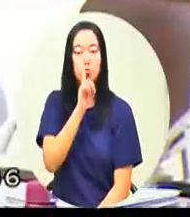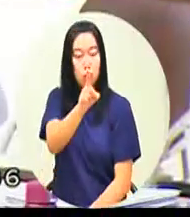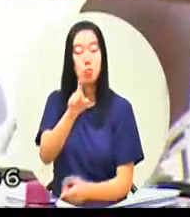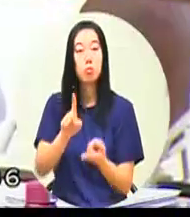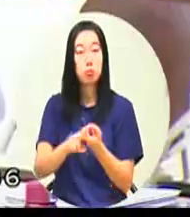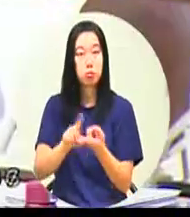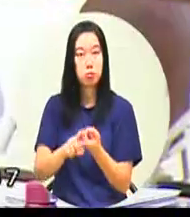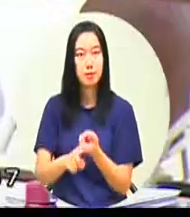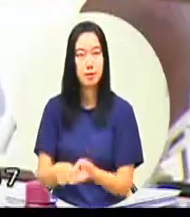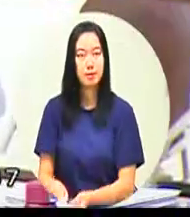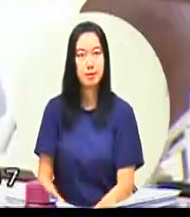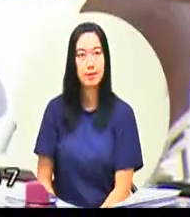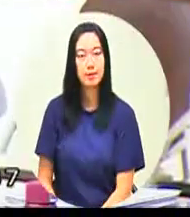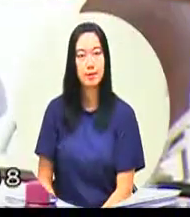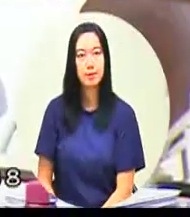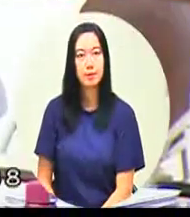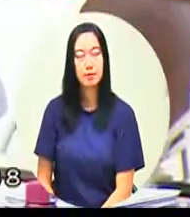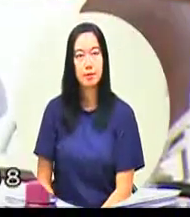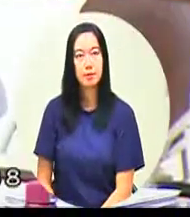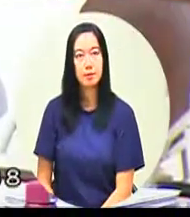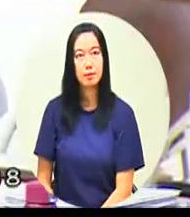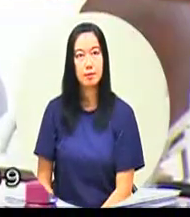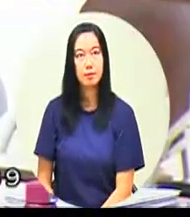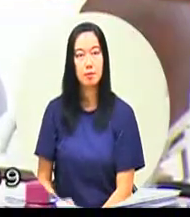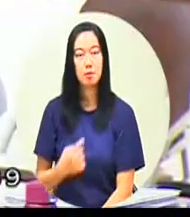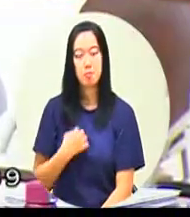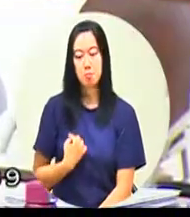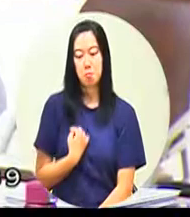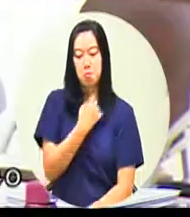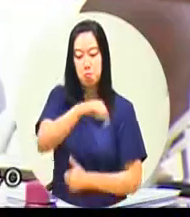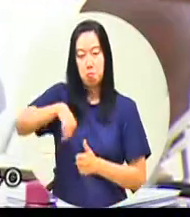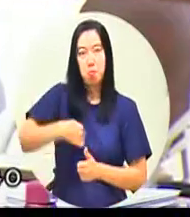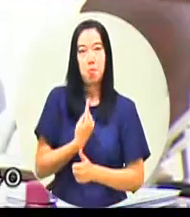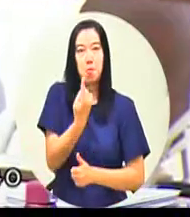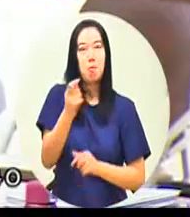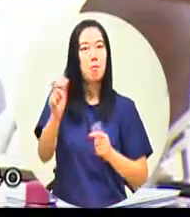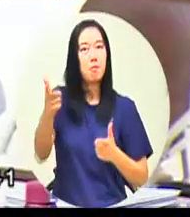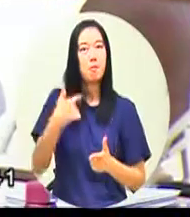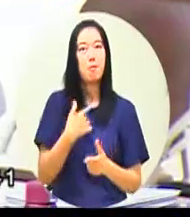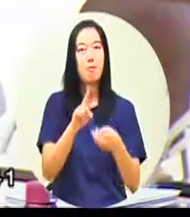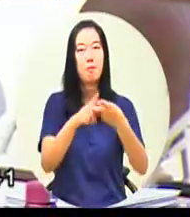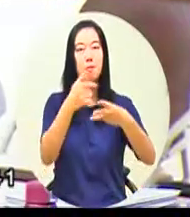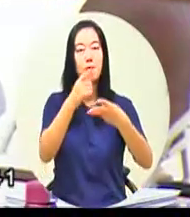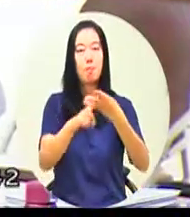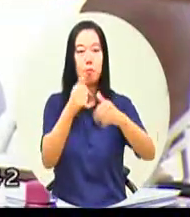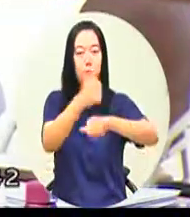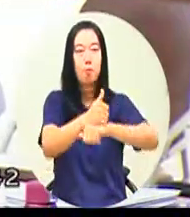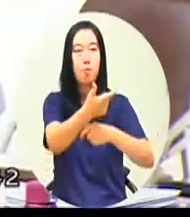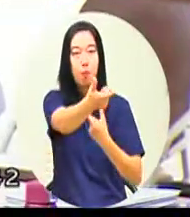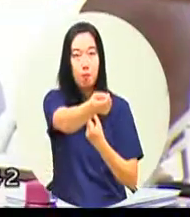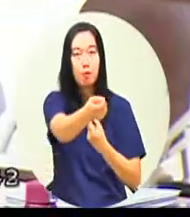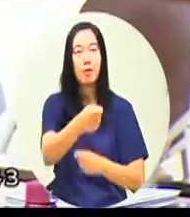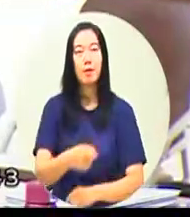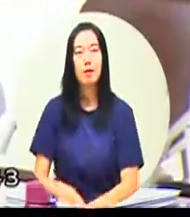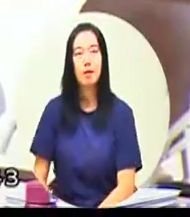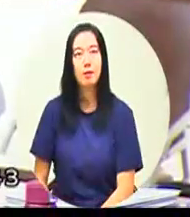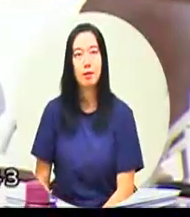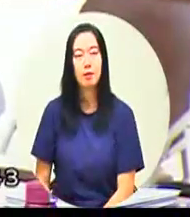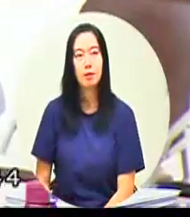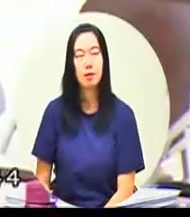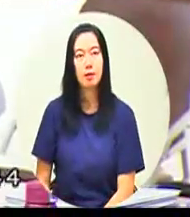哈。我不再是孤掌难鸣，我们的主席，谢谢你都一直，因为我